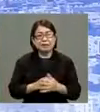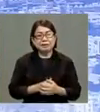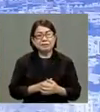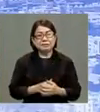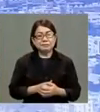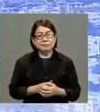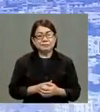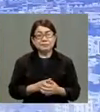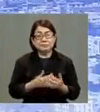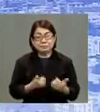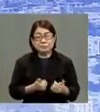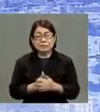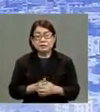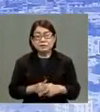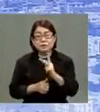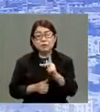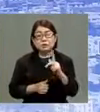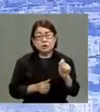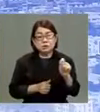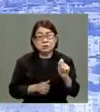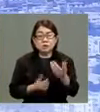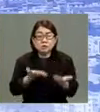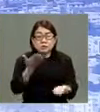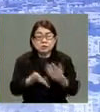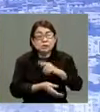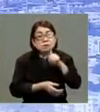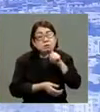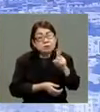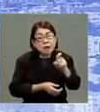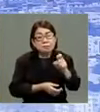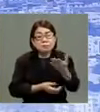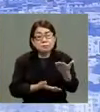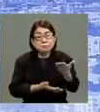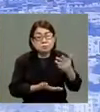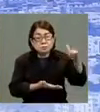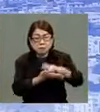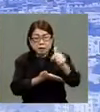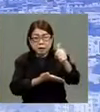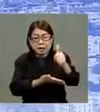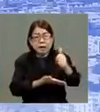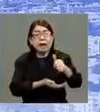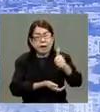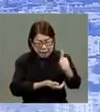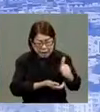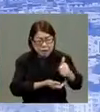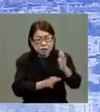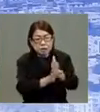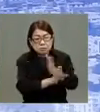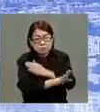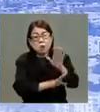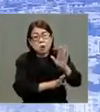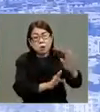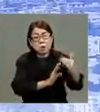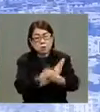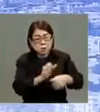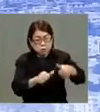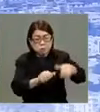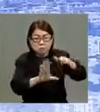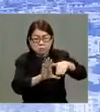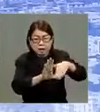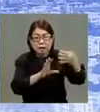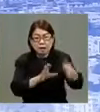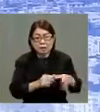ได้ไปถามที่กต.สามารถที่จะเอาคนเข้าได้ไหมก็บอกว่าโอ้ได้เพราะมีคนลงทะเบียนนะครับแล้วก็ไปถามส่วน